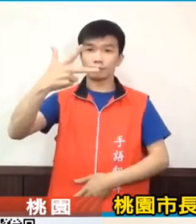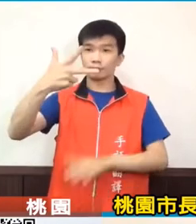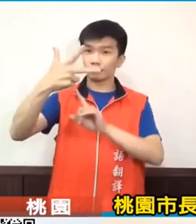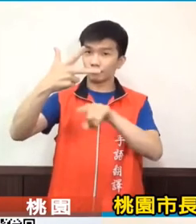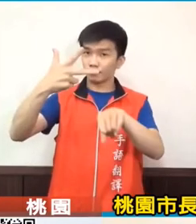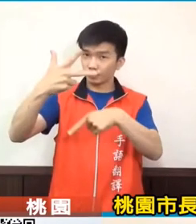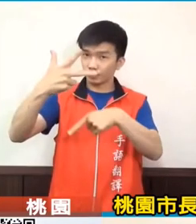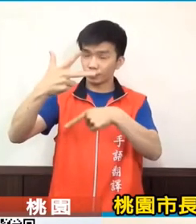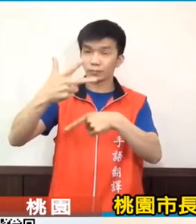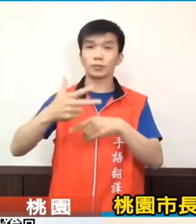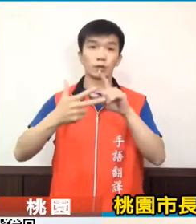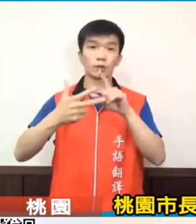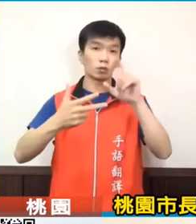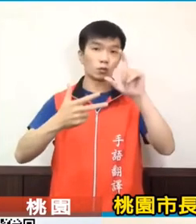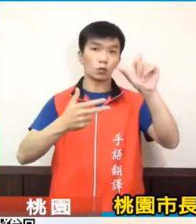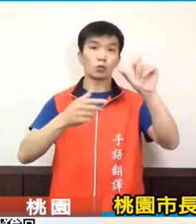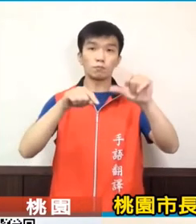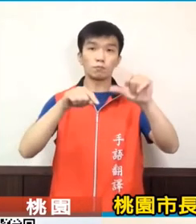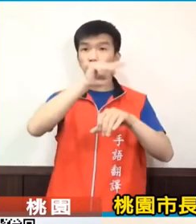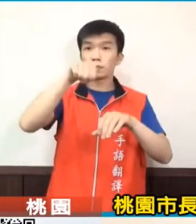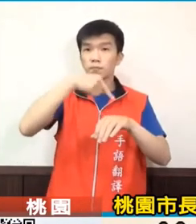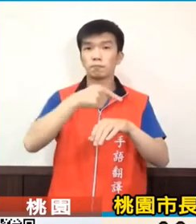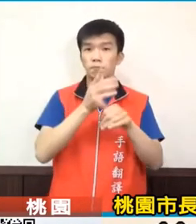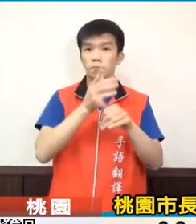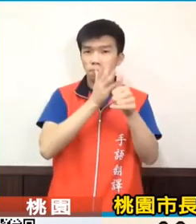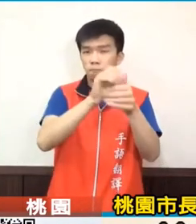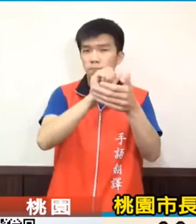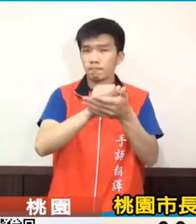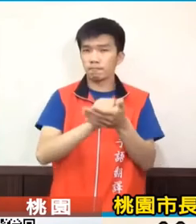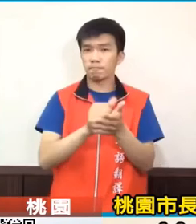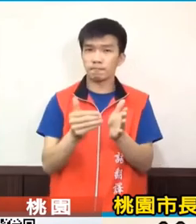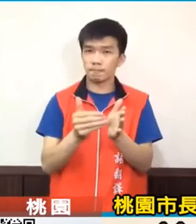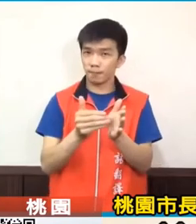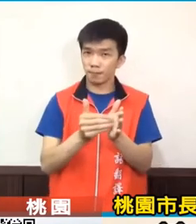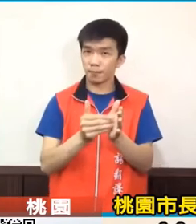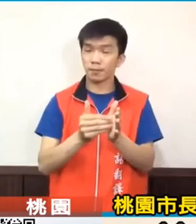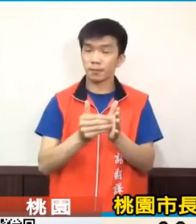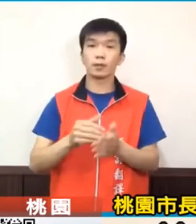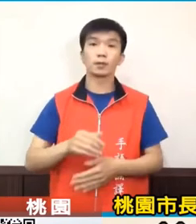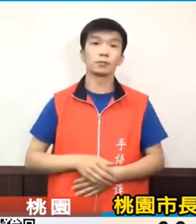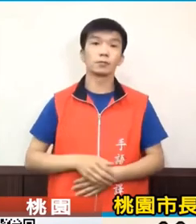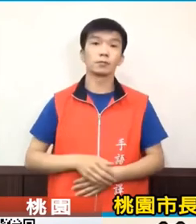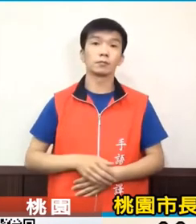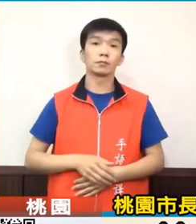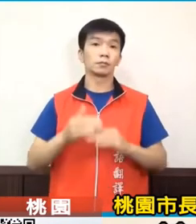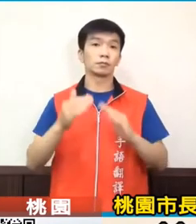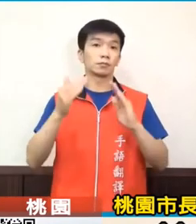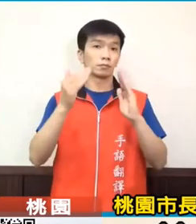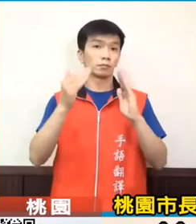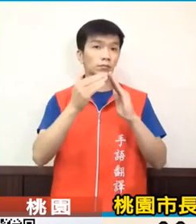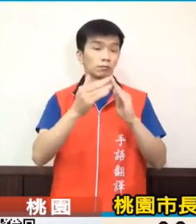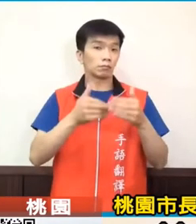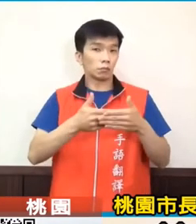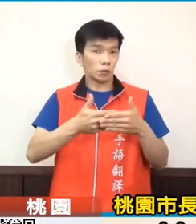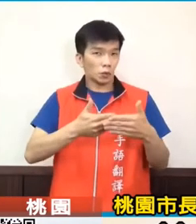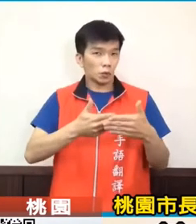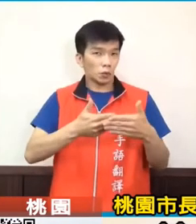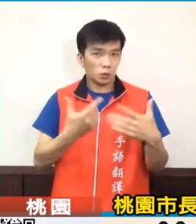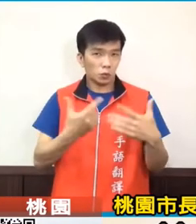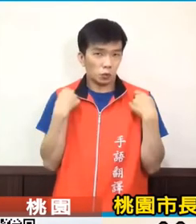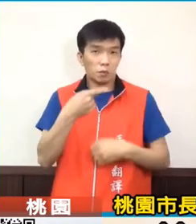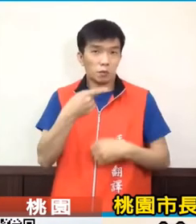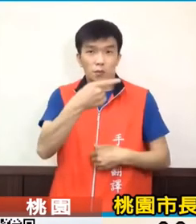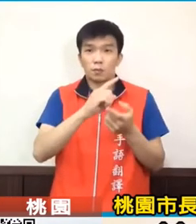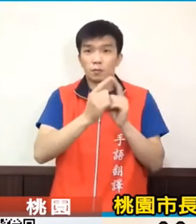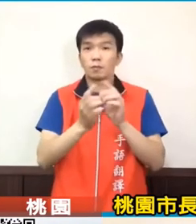经有65例完成了疫调，那其中居隔后转为阳性个案的